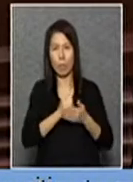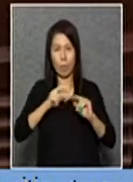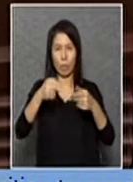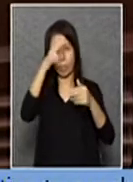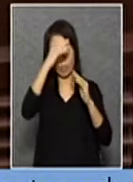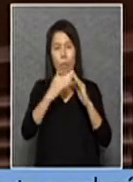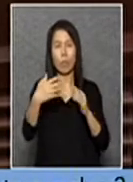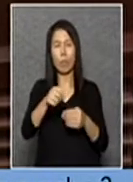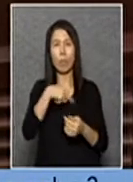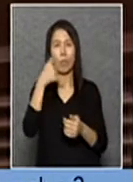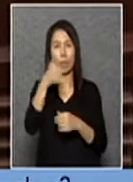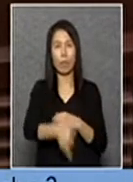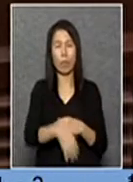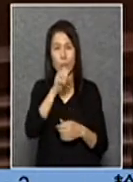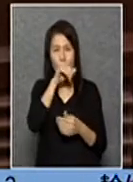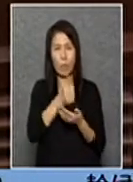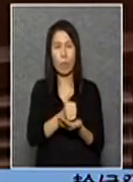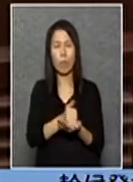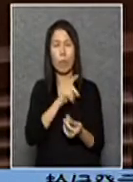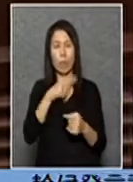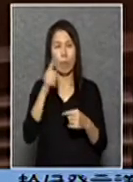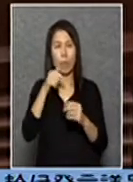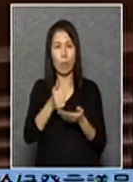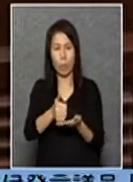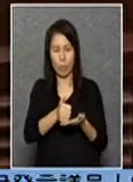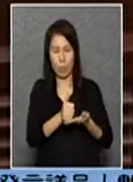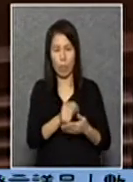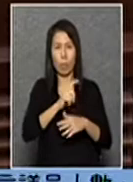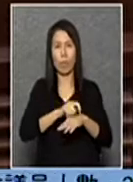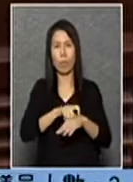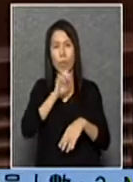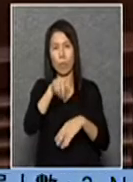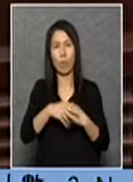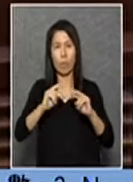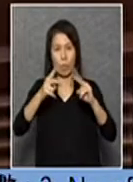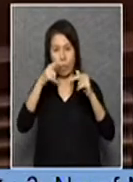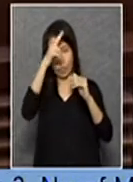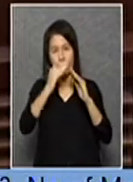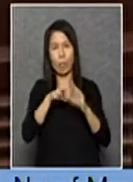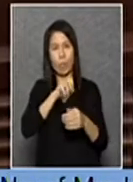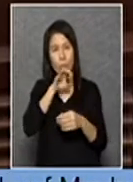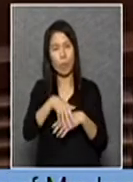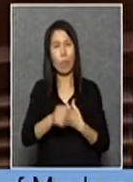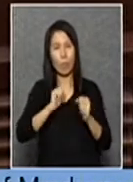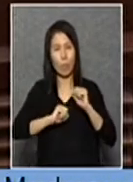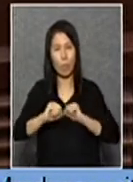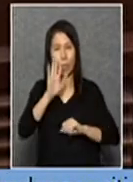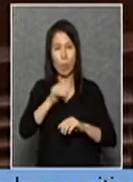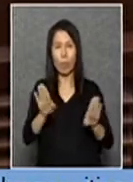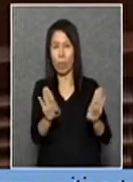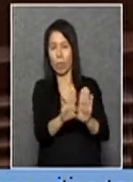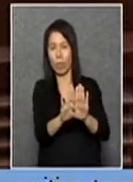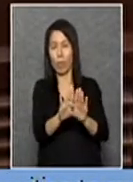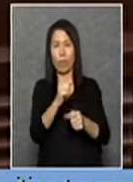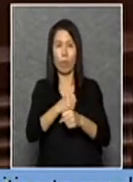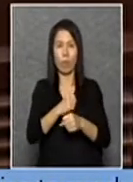席土地供應講座的智庫在發出邀請的時候，向發展局表示希望活動是可以閉門進行，以